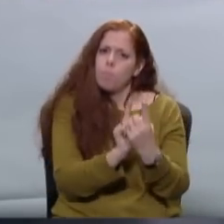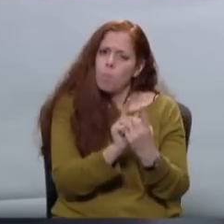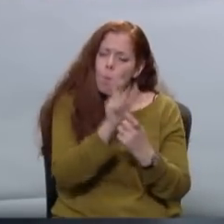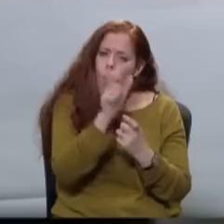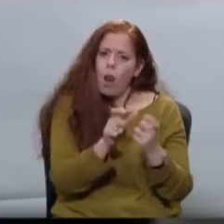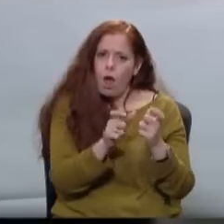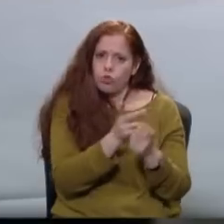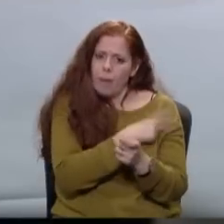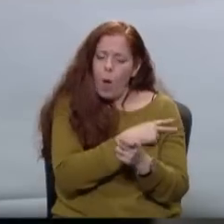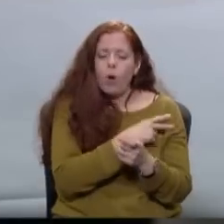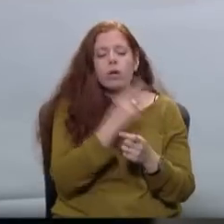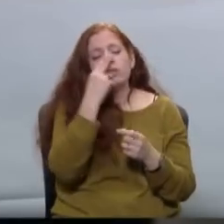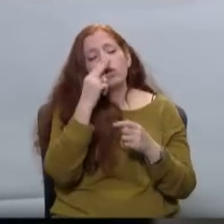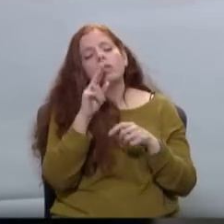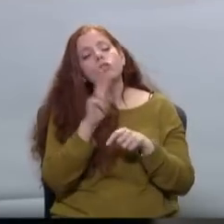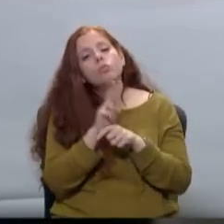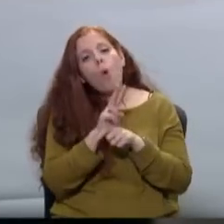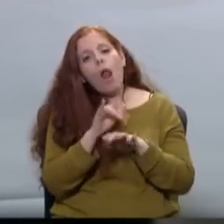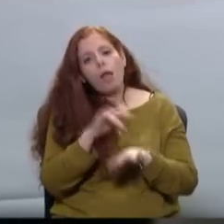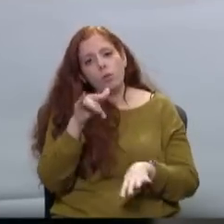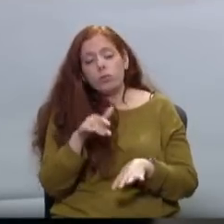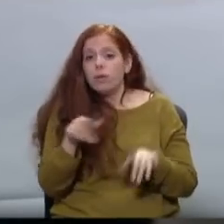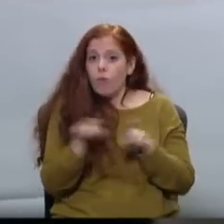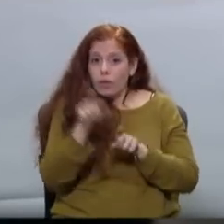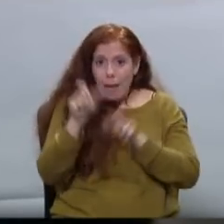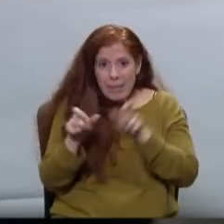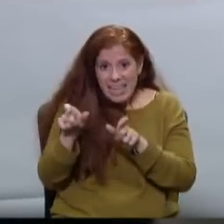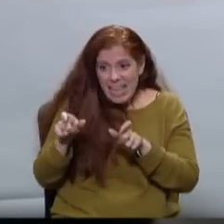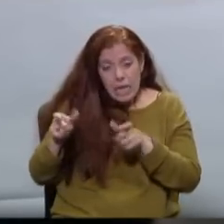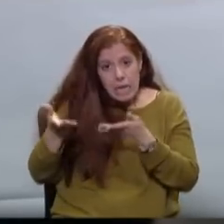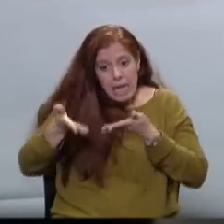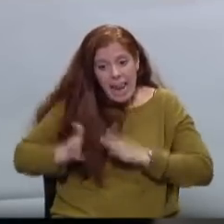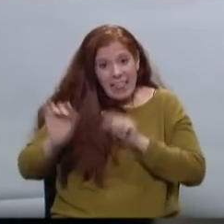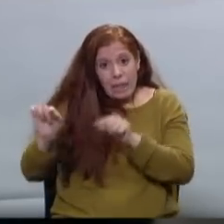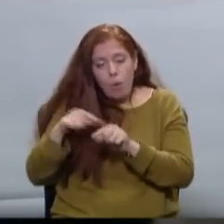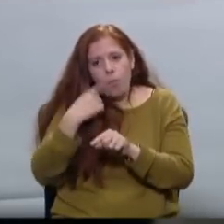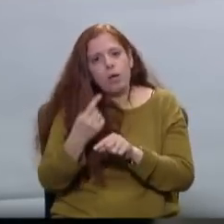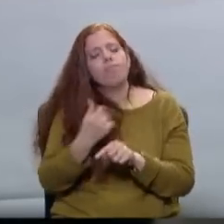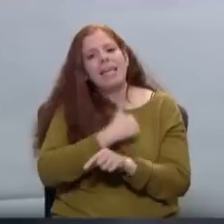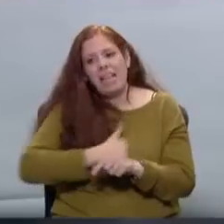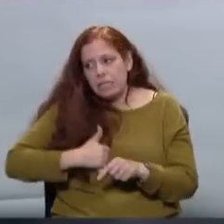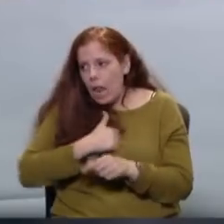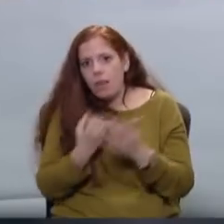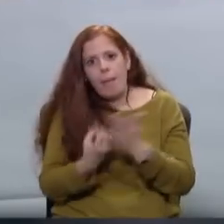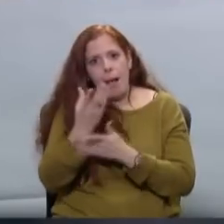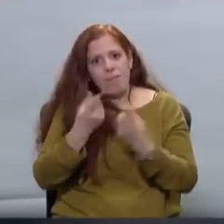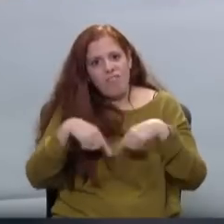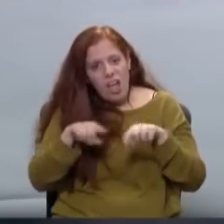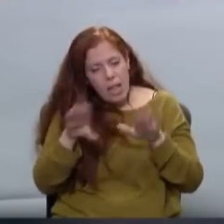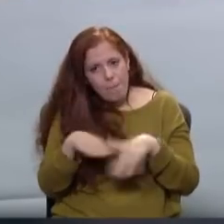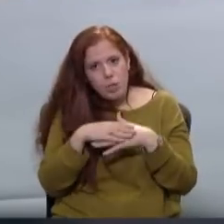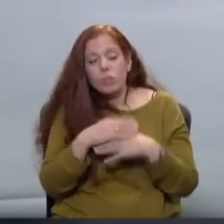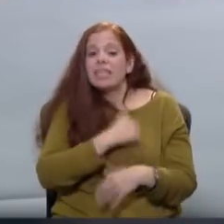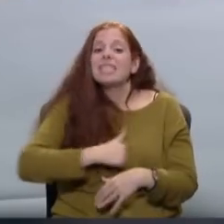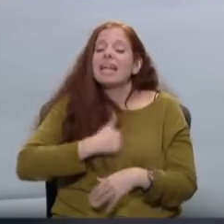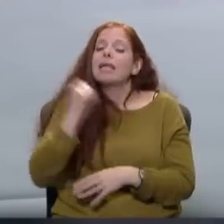והניסיון הוא לשמור על האיזון העדין הזה, כן, ואותם ילידים אומרים, תראו, הקמתם ועדת פיוס, התנצלתם על רצח העם, הרצח העם